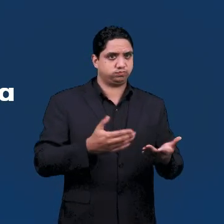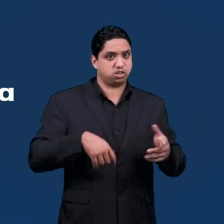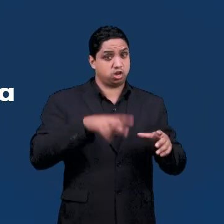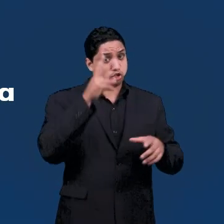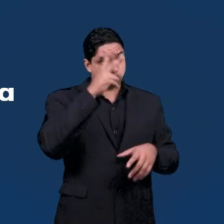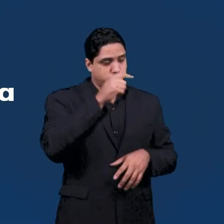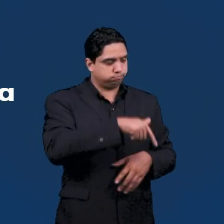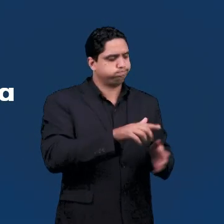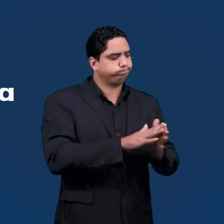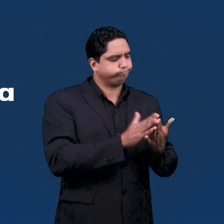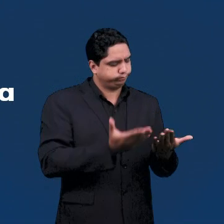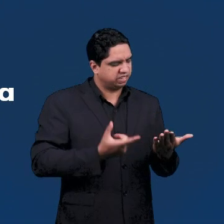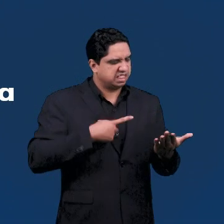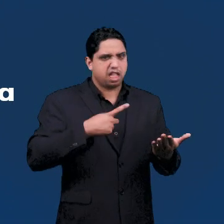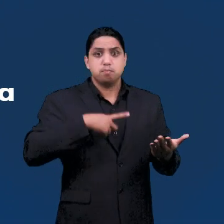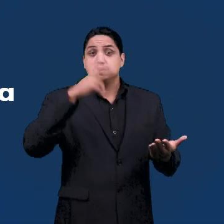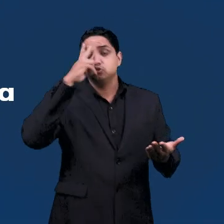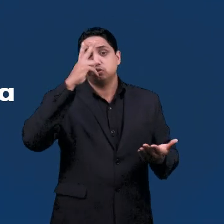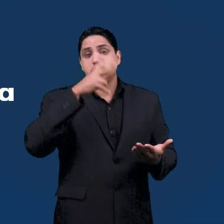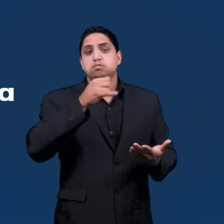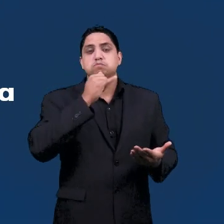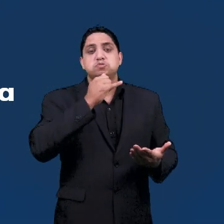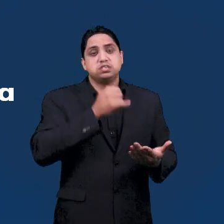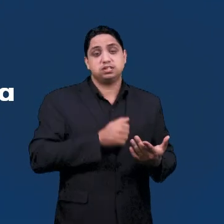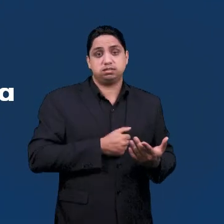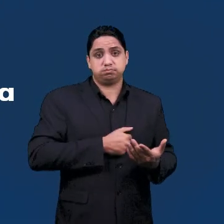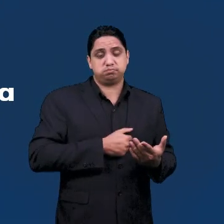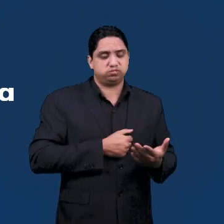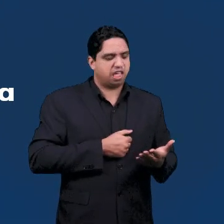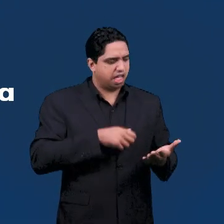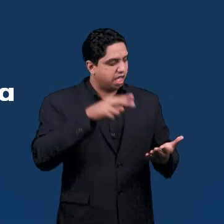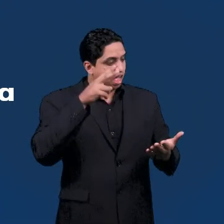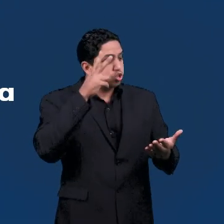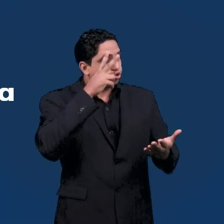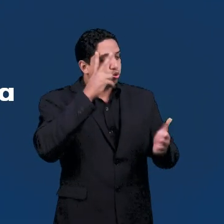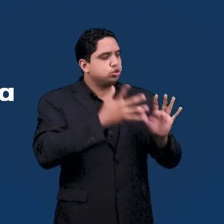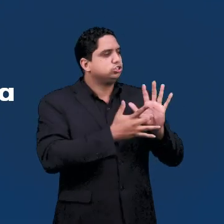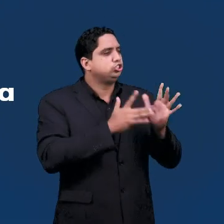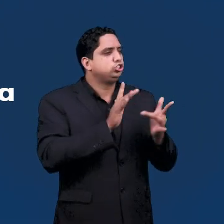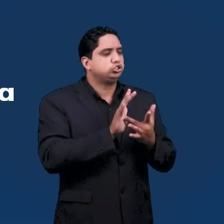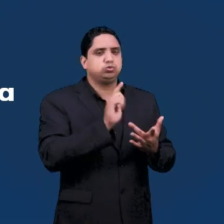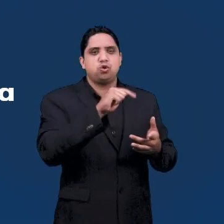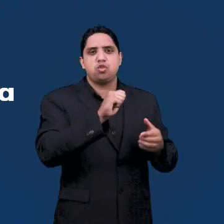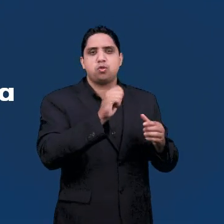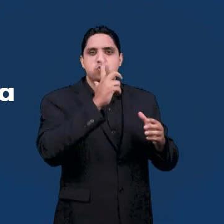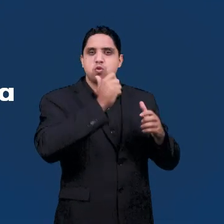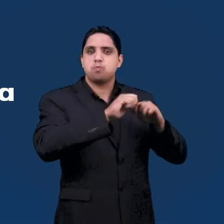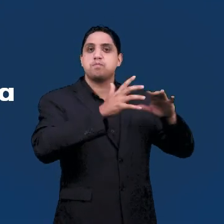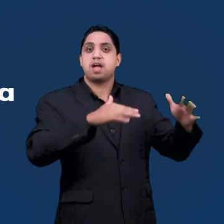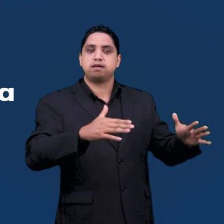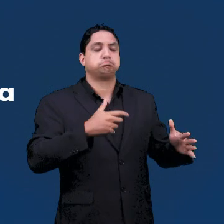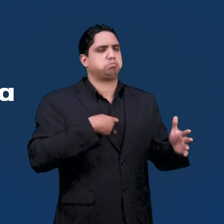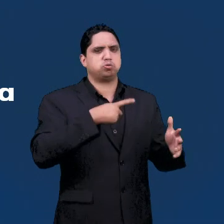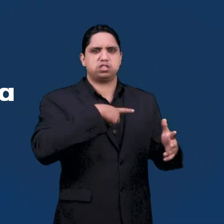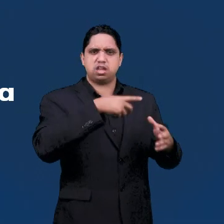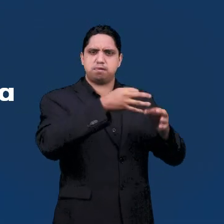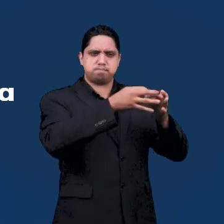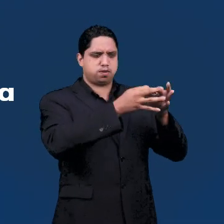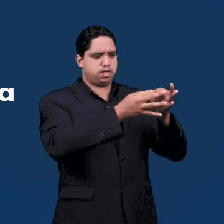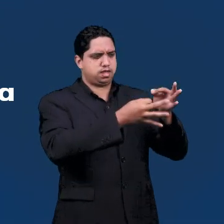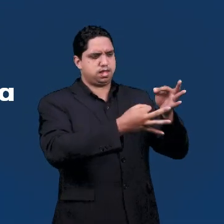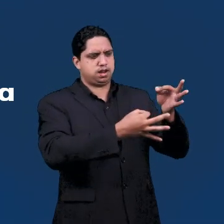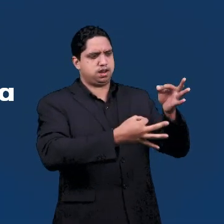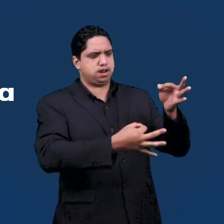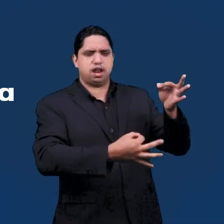видим, в Слове записана история. И так ты относишься к Евангелию, да, к